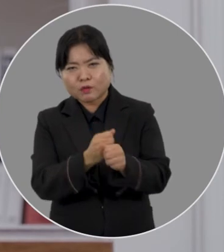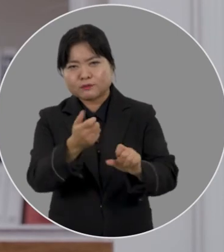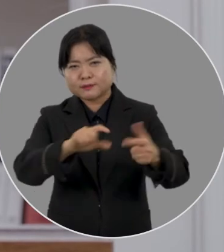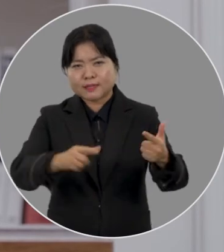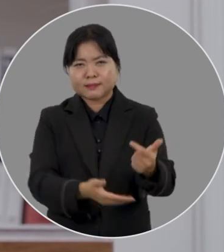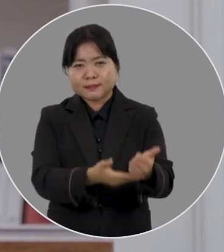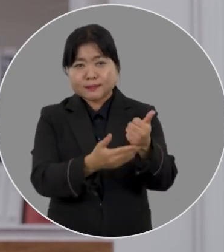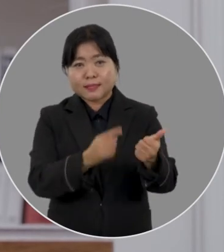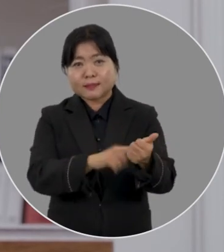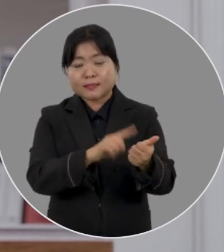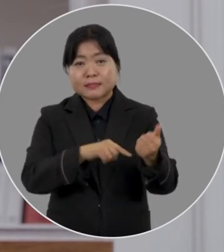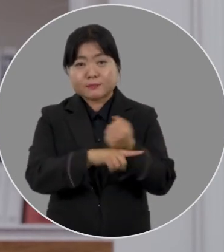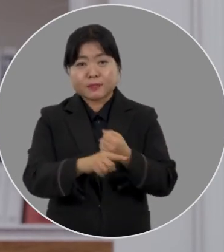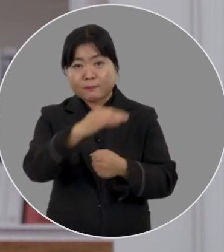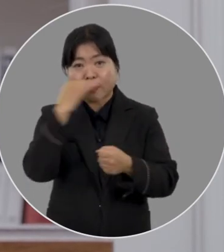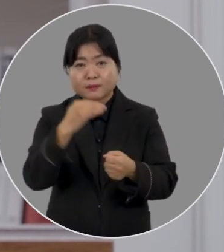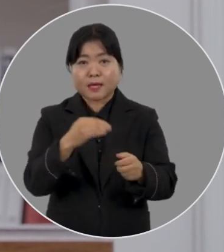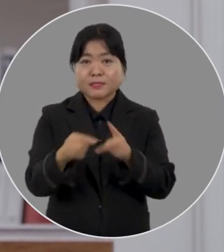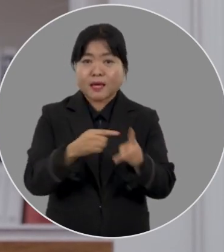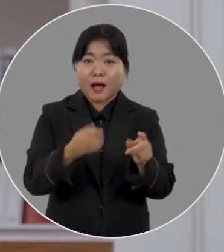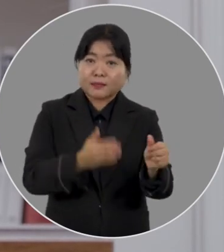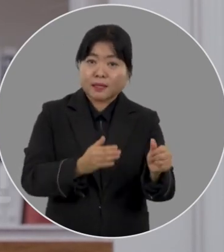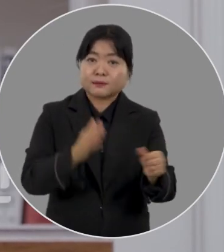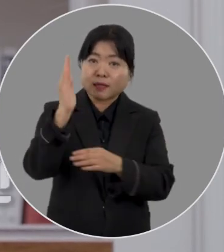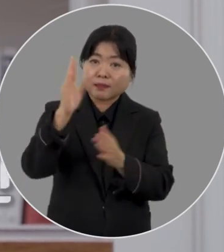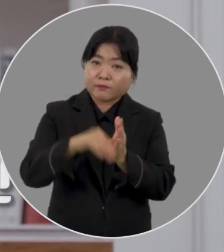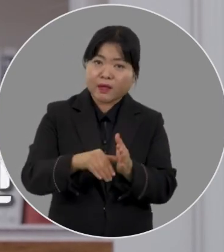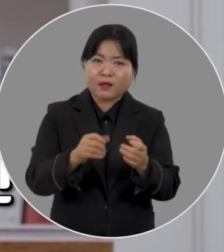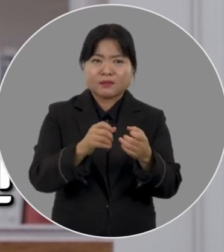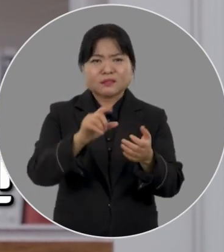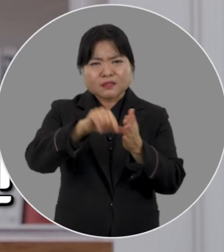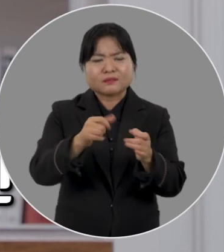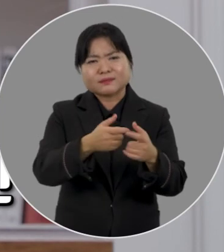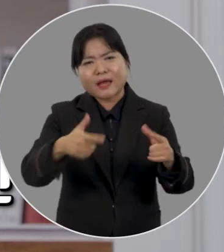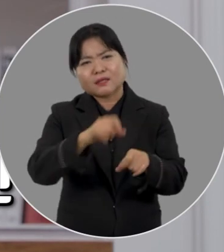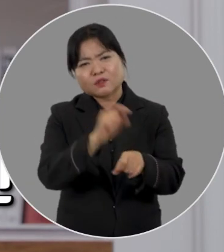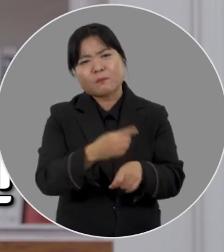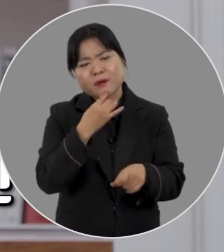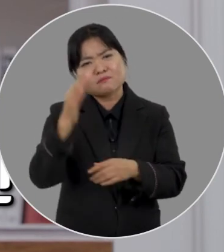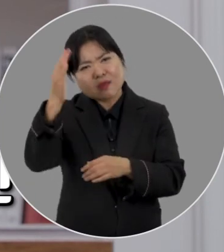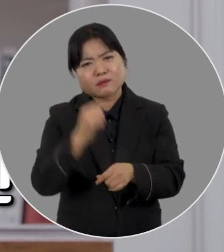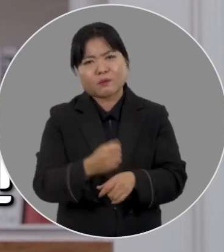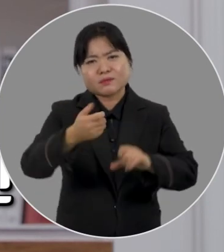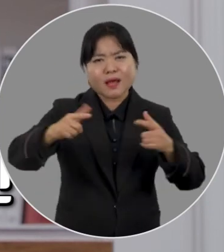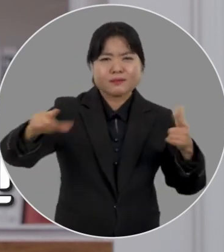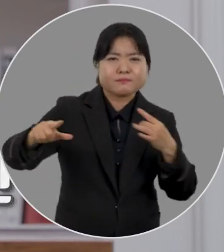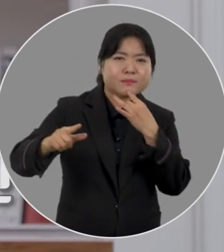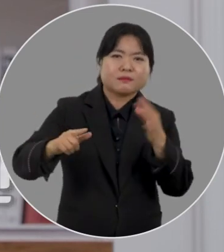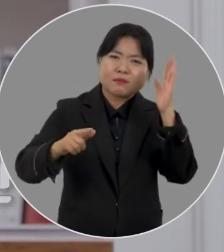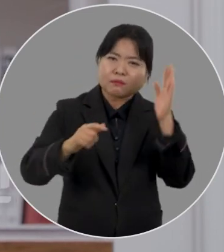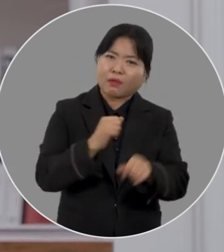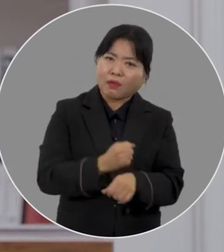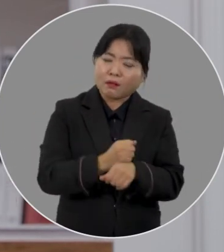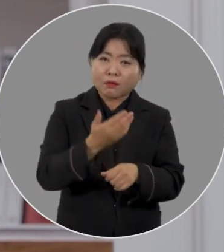갖는 의미를 좀 제대로 이해하자라는 이야기를 할 때, 그러다 보니까 항상 다양성만 얘기해요. 차이만 얘기해요. 근데 사실은 그